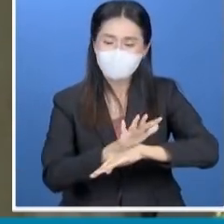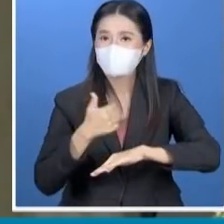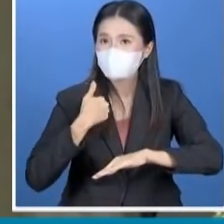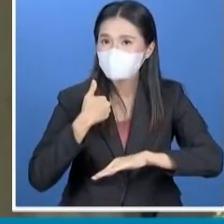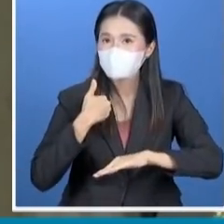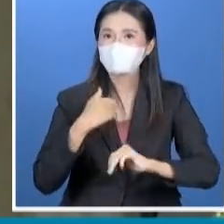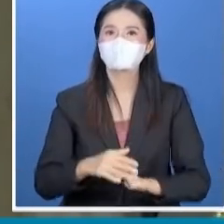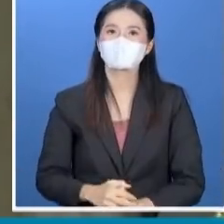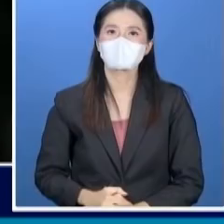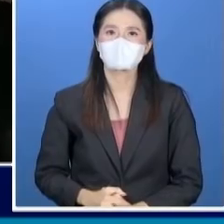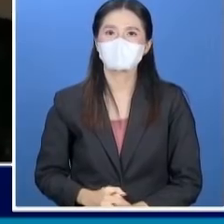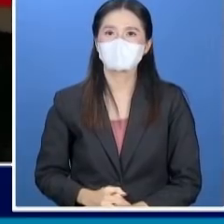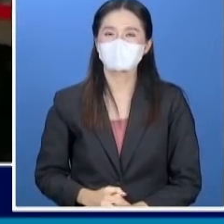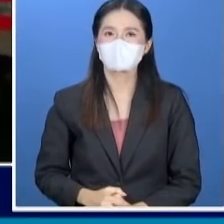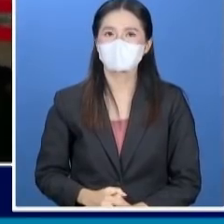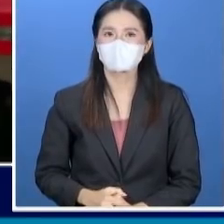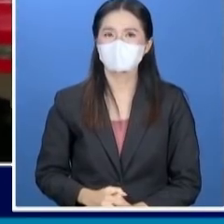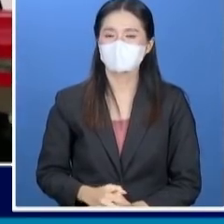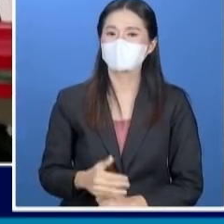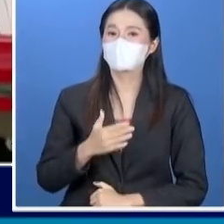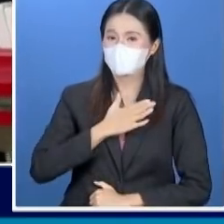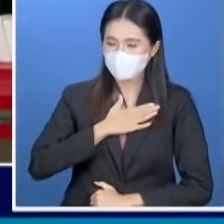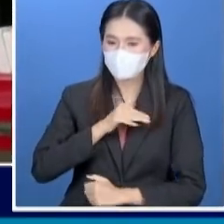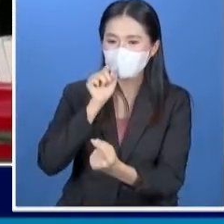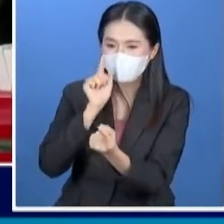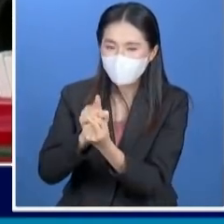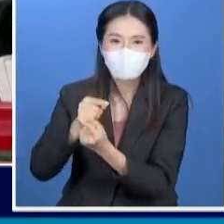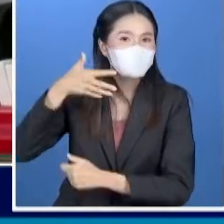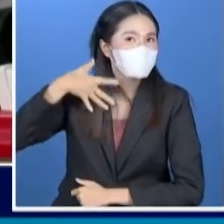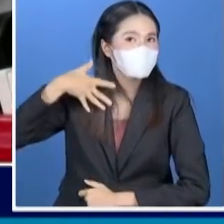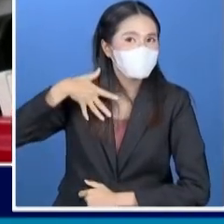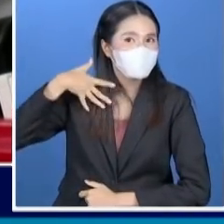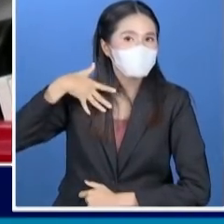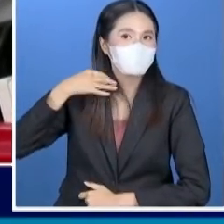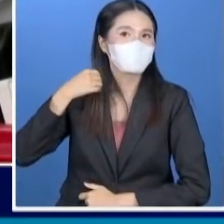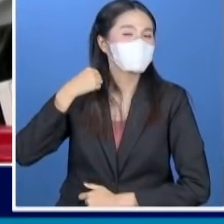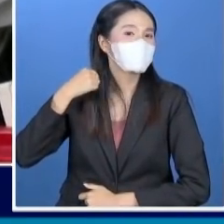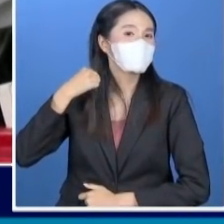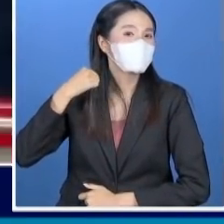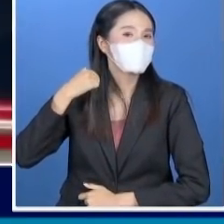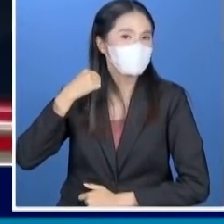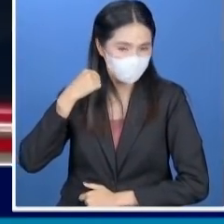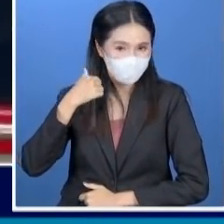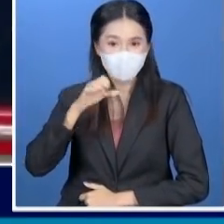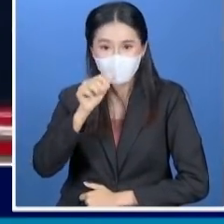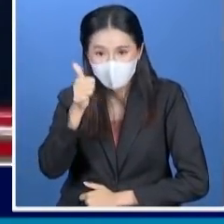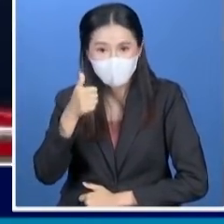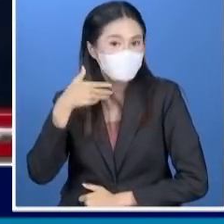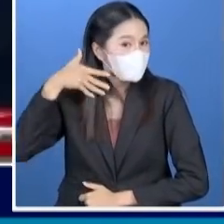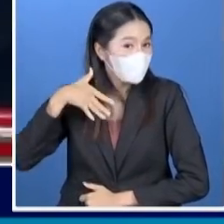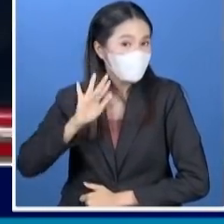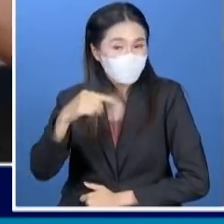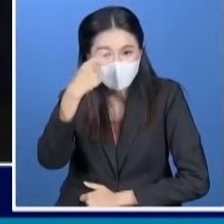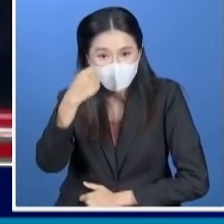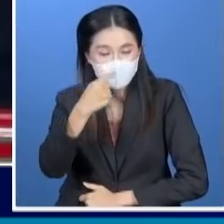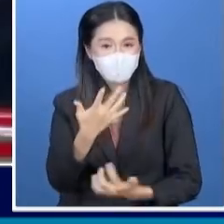เรือครับ อันนี้เราพบเส้นผมค่ะ สามารถระบุได้ไหมคะว่าเป็นเส้นผมของใครอย่าง